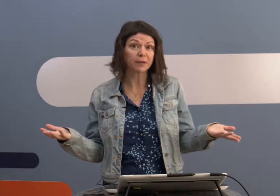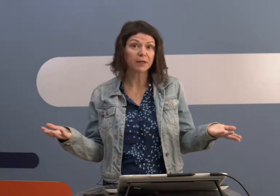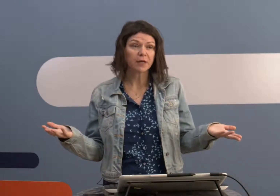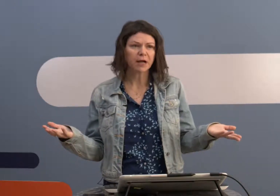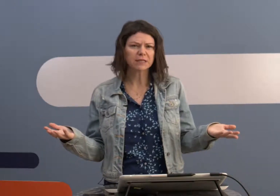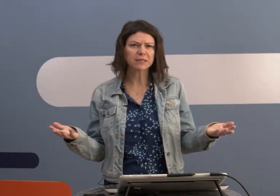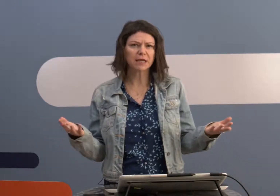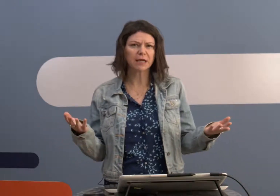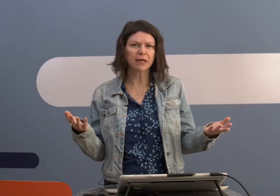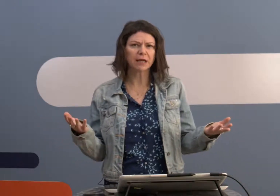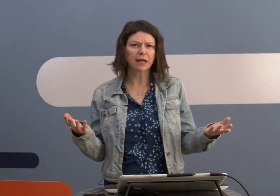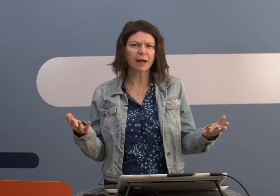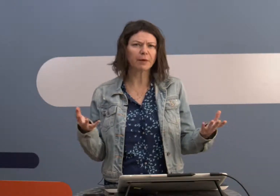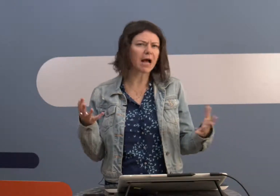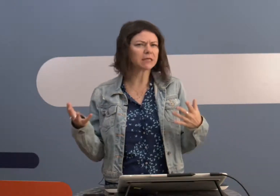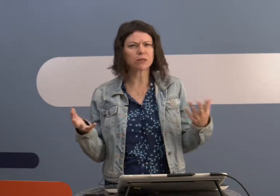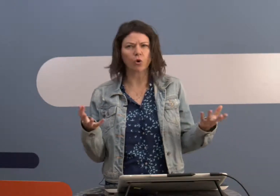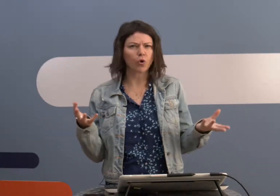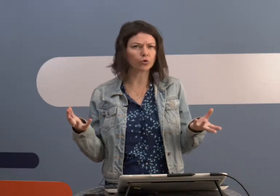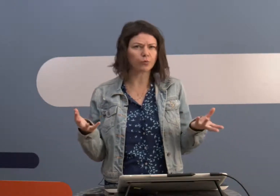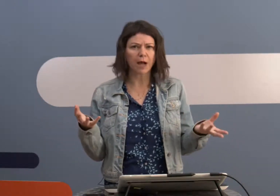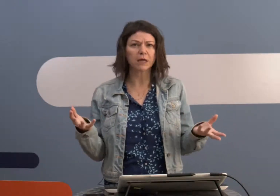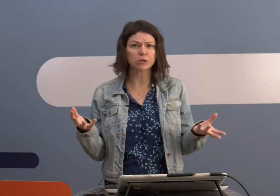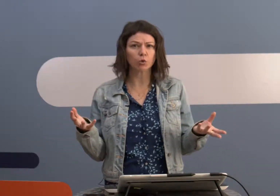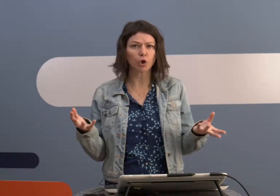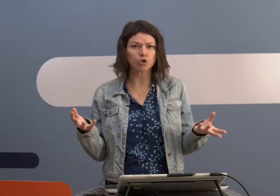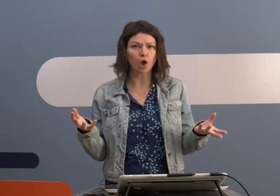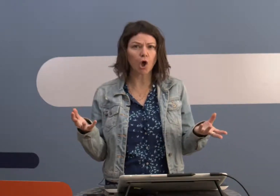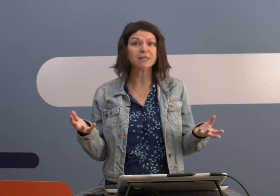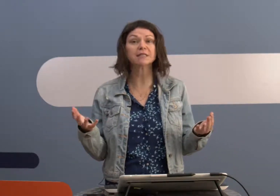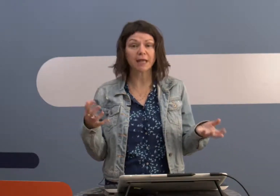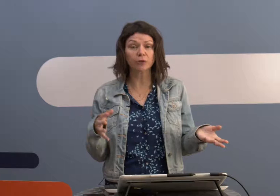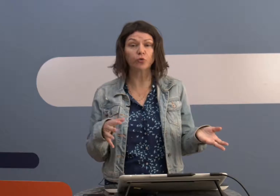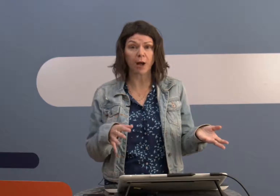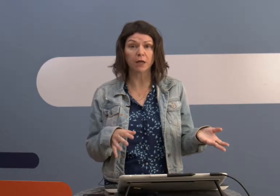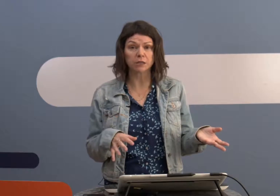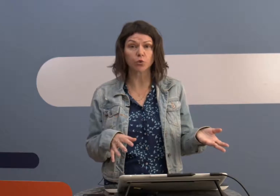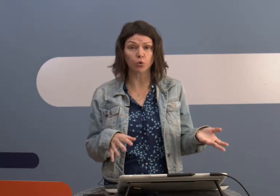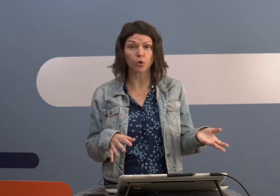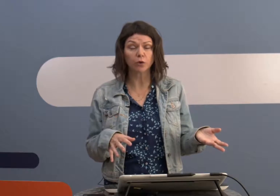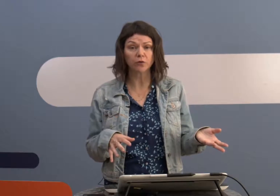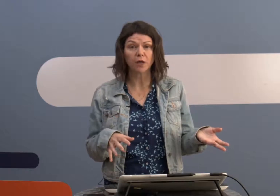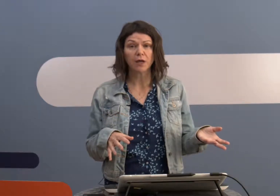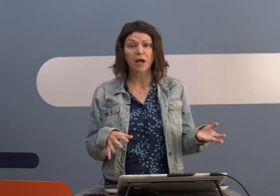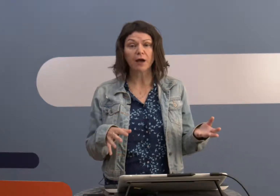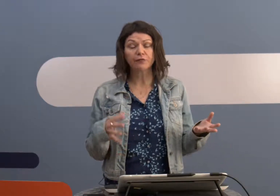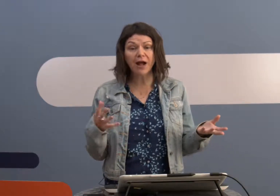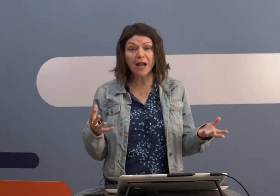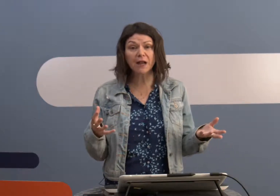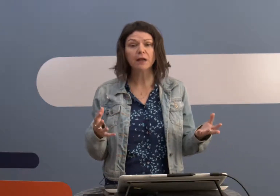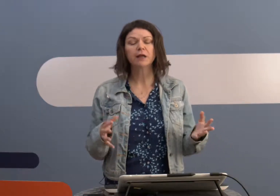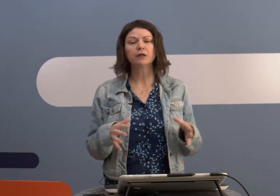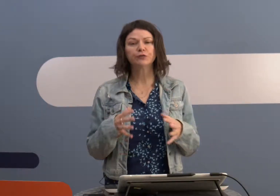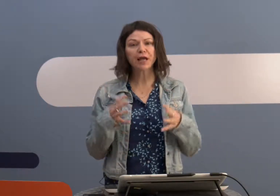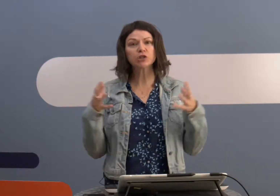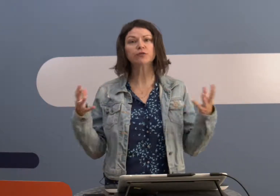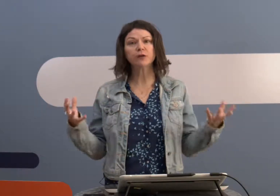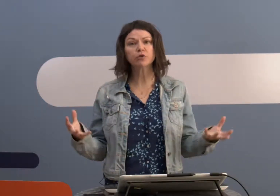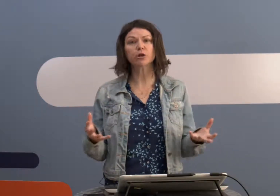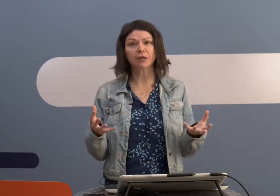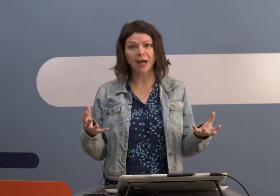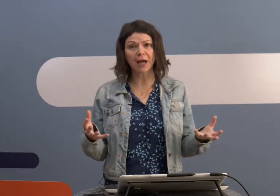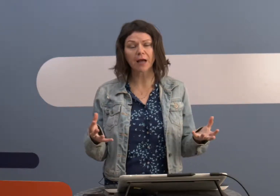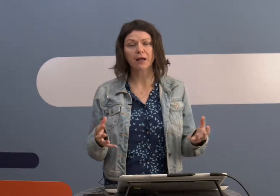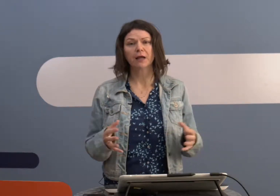שנים, אז למה אז לא דובר על הזכויות שלו? אז כן דובר על הזכויות. אבל לפני